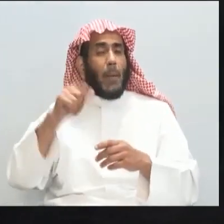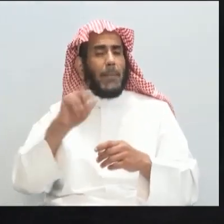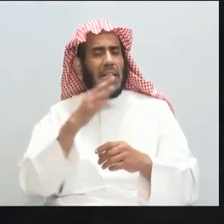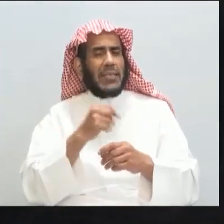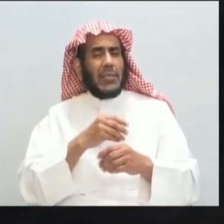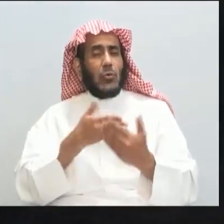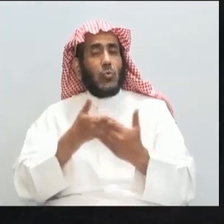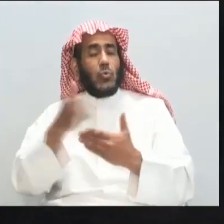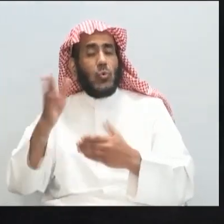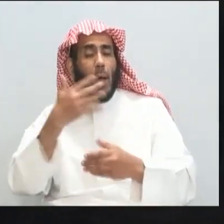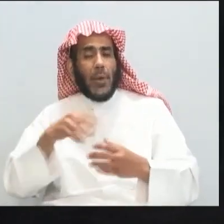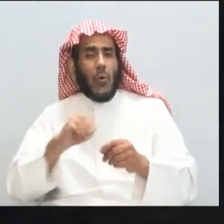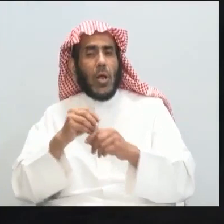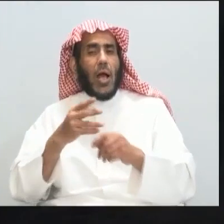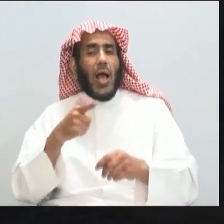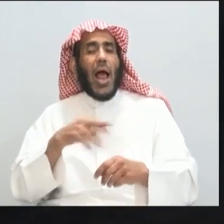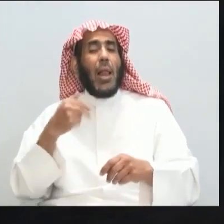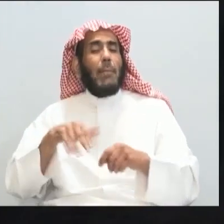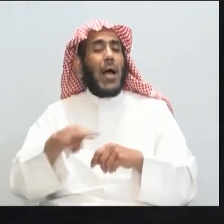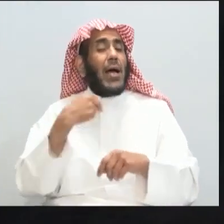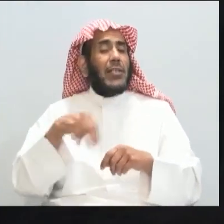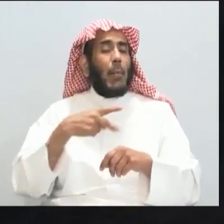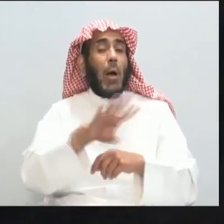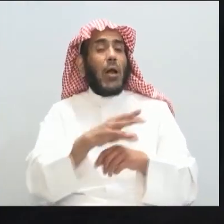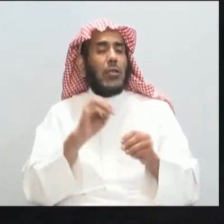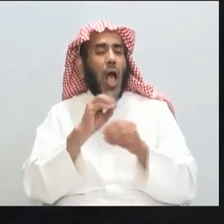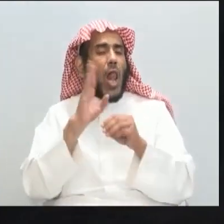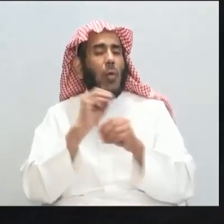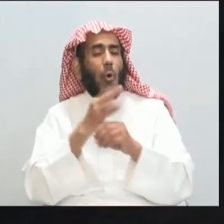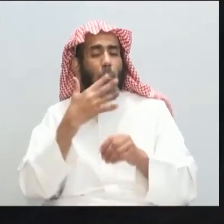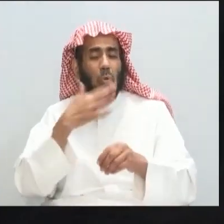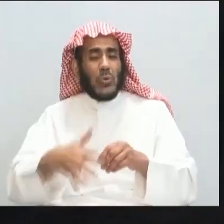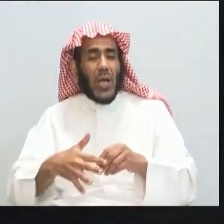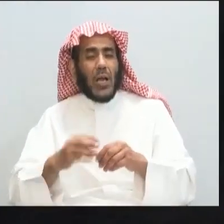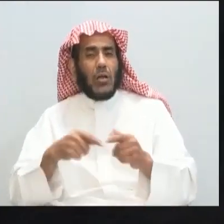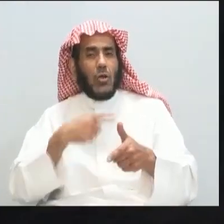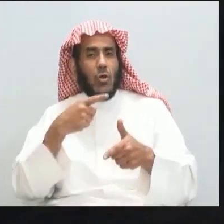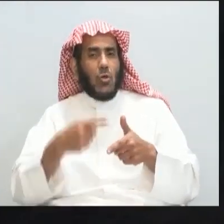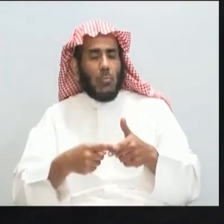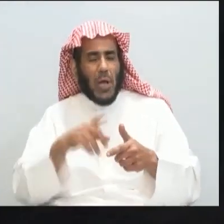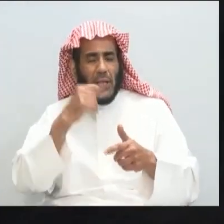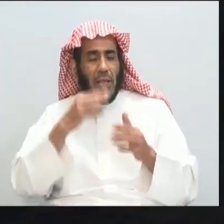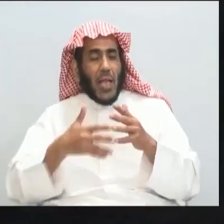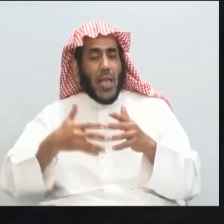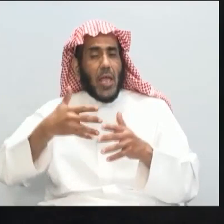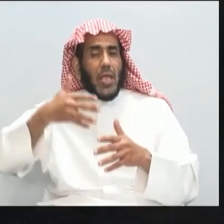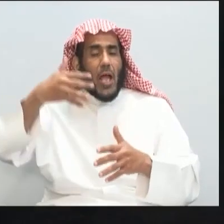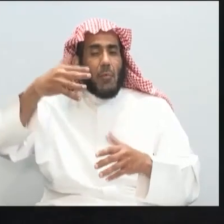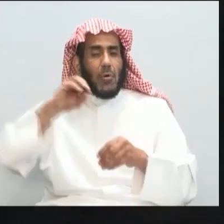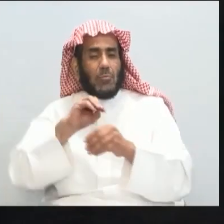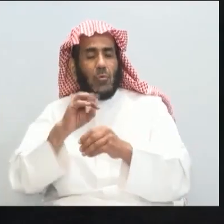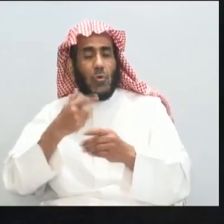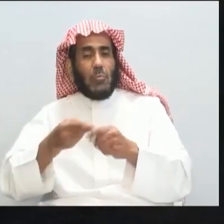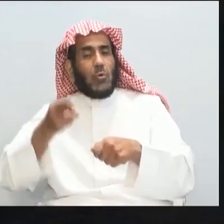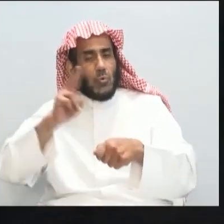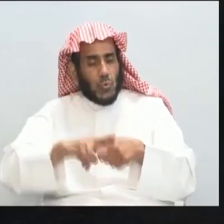يرسلون ابنائهم الى الباديه لتعلم اللغه منذ الصغر ثم اذا حتى يكبر ثم بعد ذلك